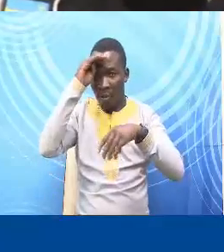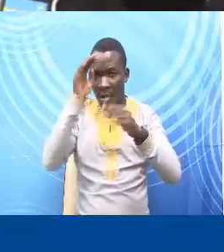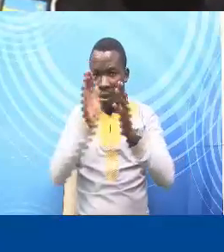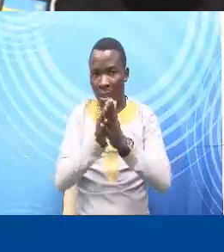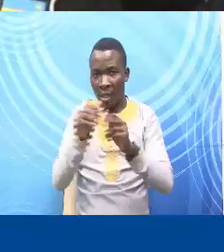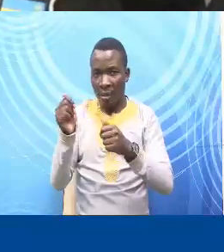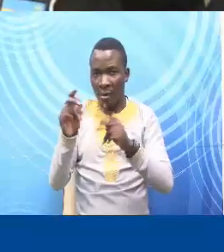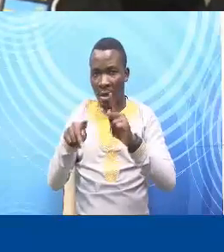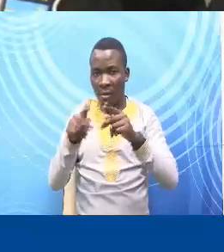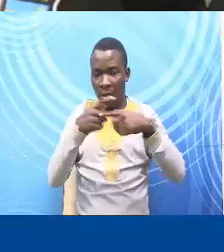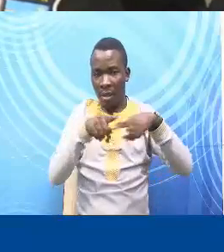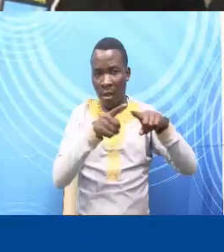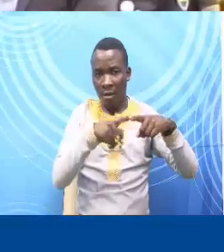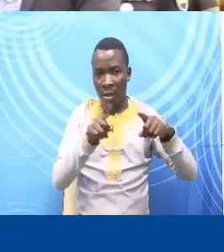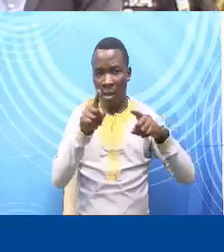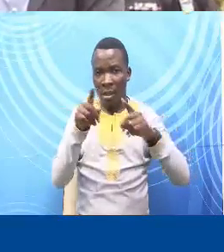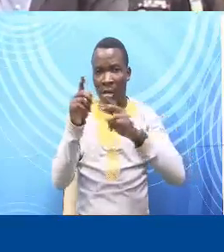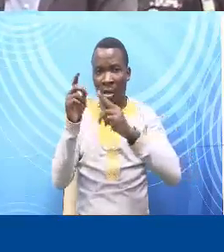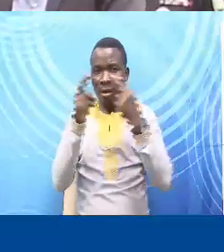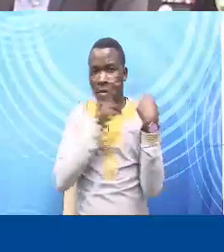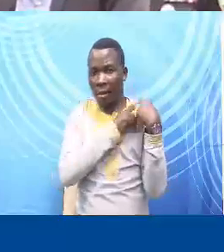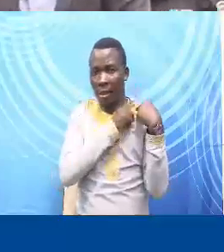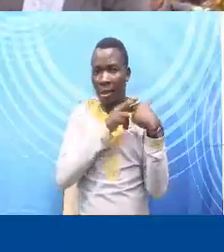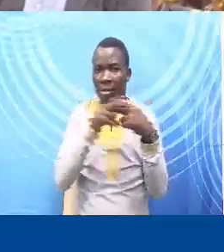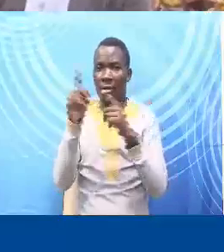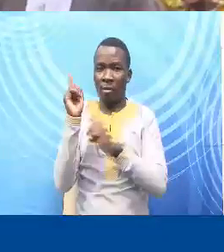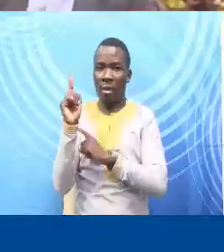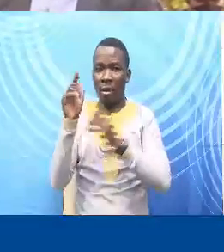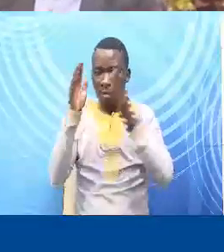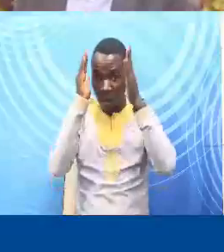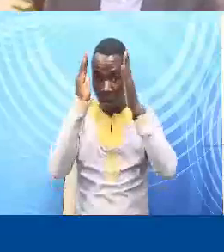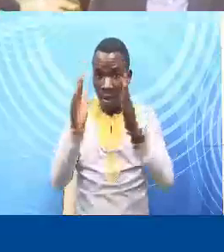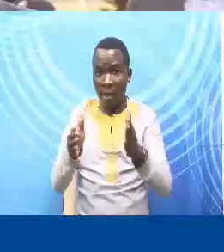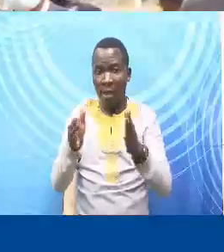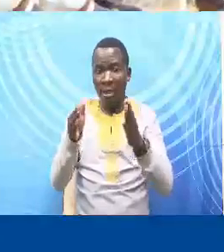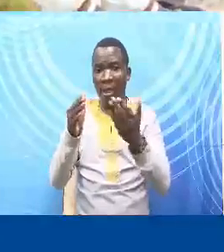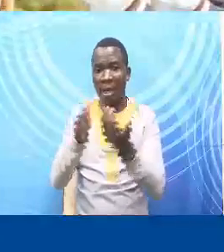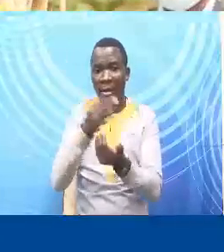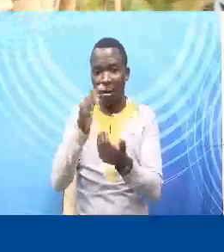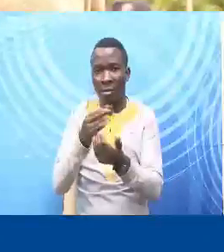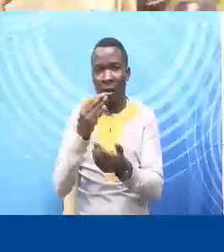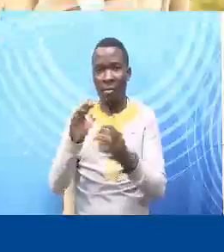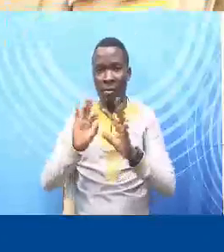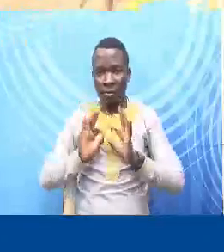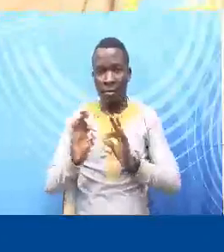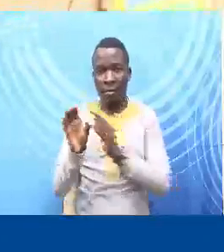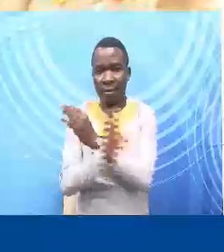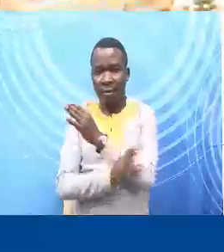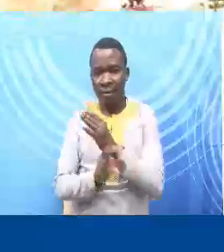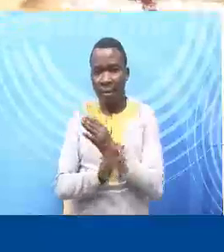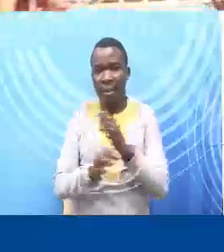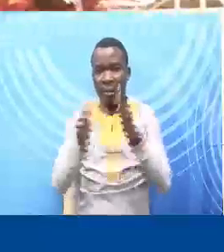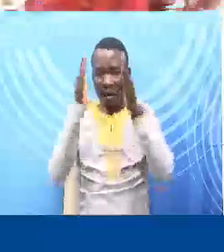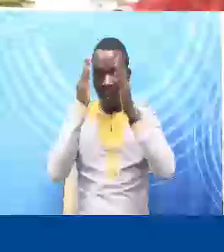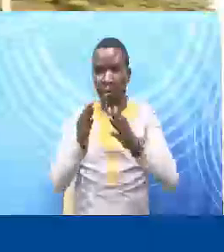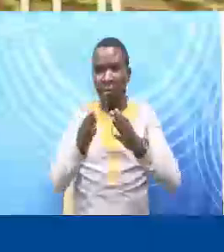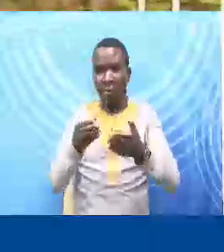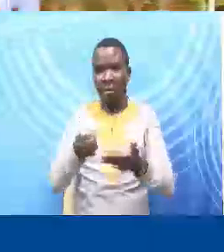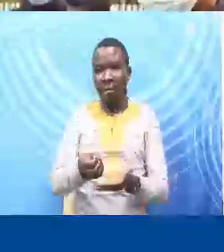bashinzwe umutekano bibanda cyane cyane ku burere mboneragihugu bushingiye ku ndangagaciro bakoze umurimo wabo neza mu buryo